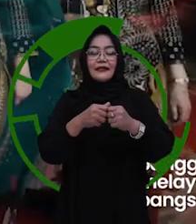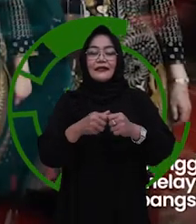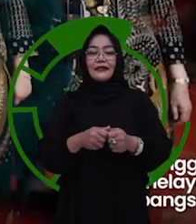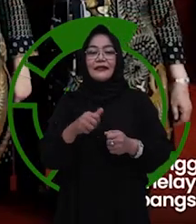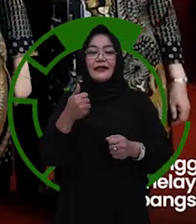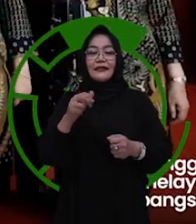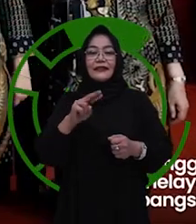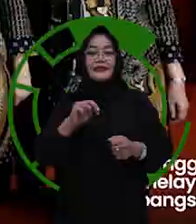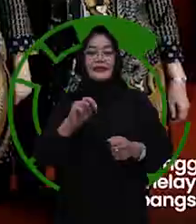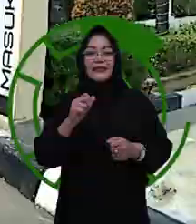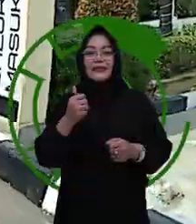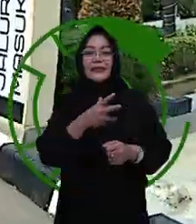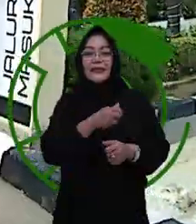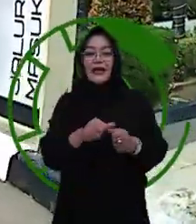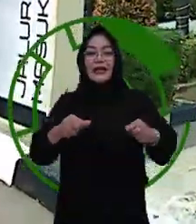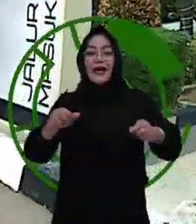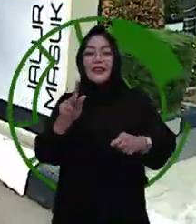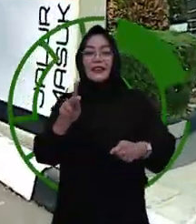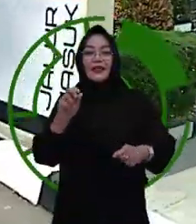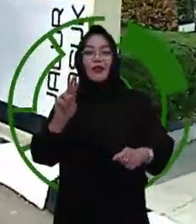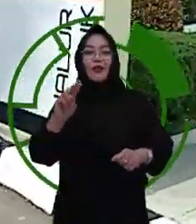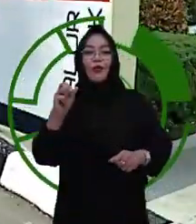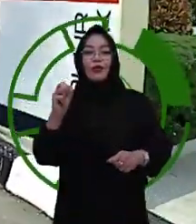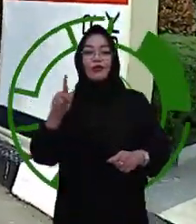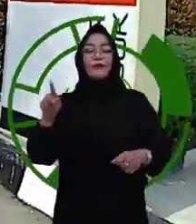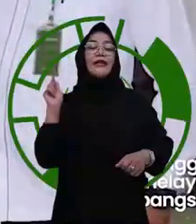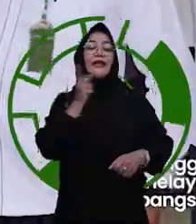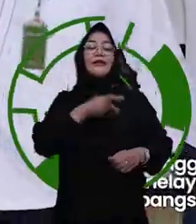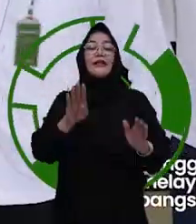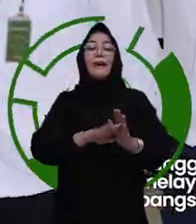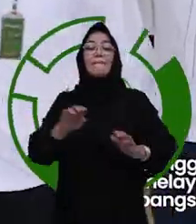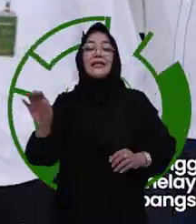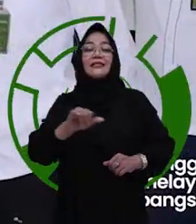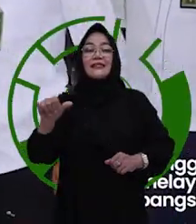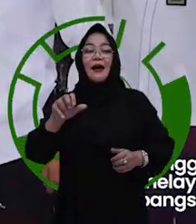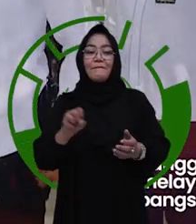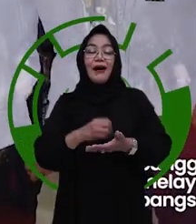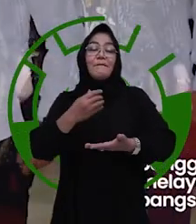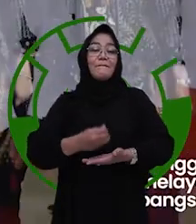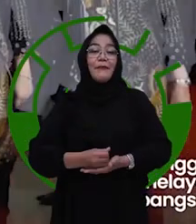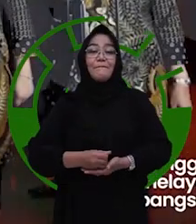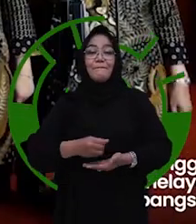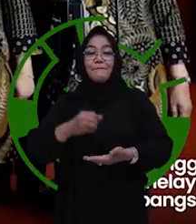korupsi. Kita bersama membangun negeri,